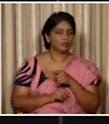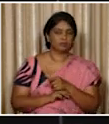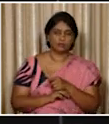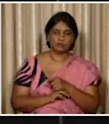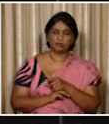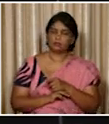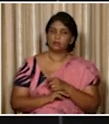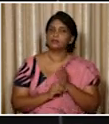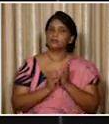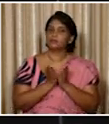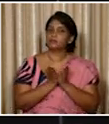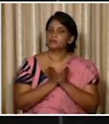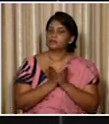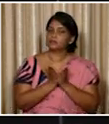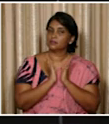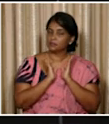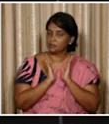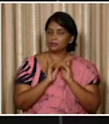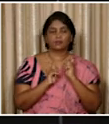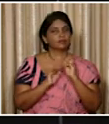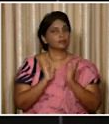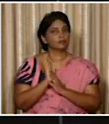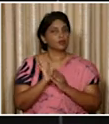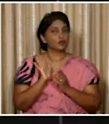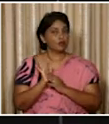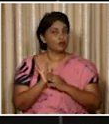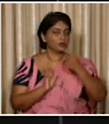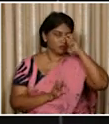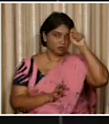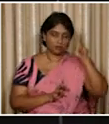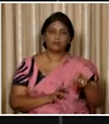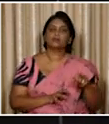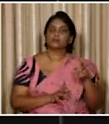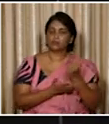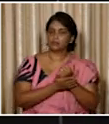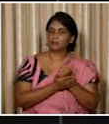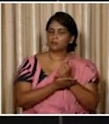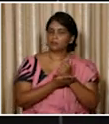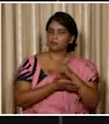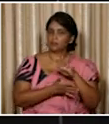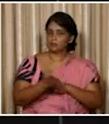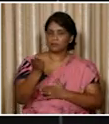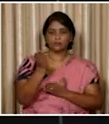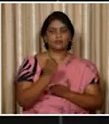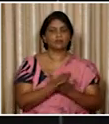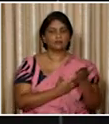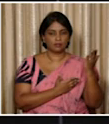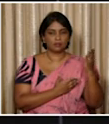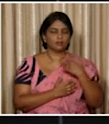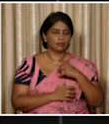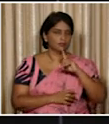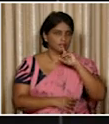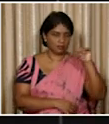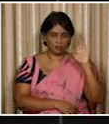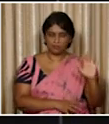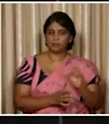வழங்கியிருக்கிறேன். அதனுடைய பிரதிகளையும் நான் இந்த சபைக்கு சமர்ப்பிக்கிறேன். மிக முக்கியமாக இந்த விடயம் நடைபெற்று முடிந்து நேற்று